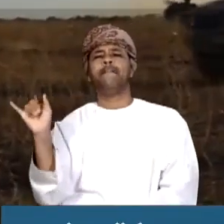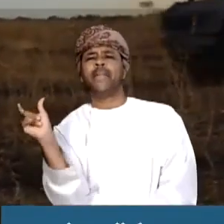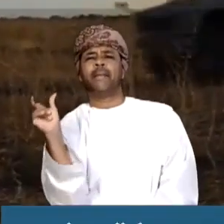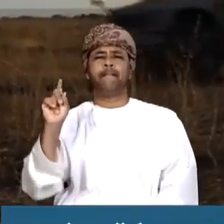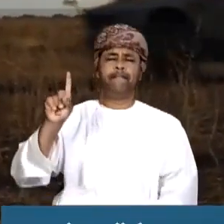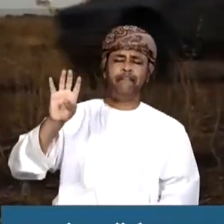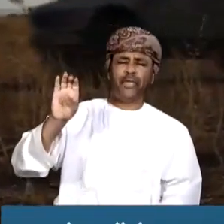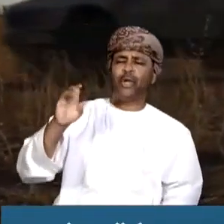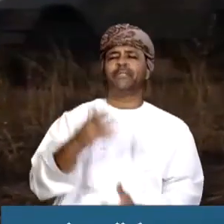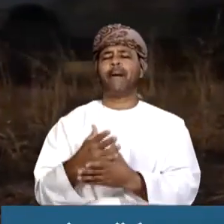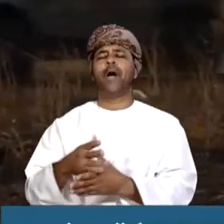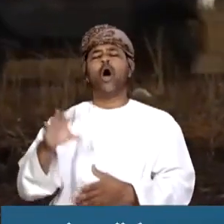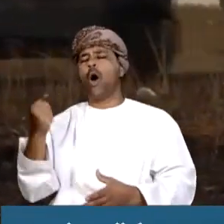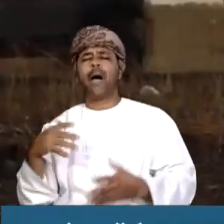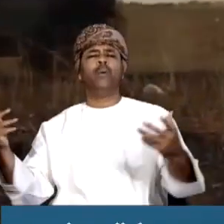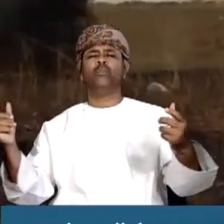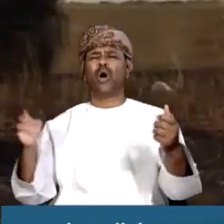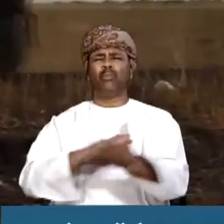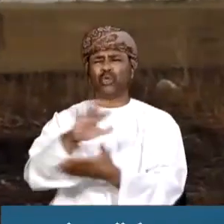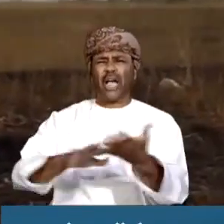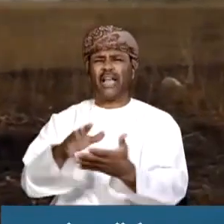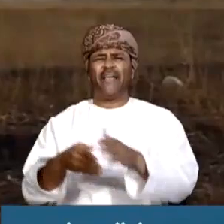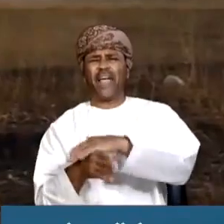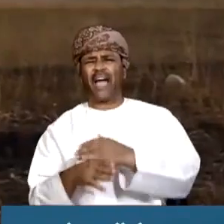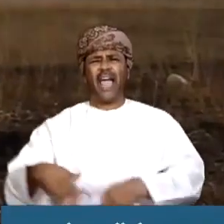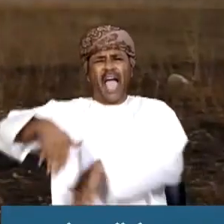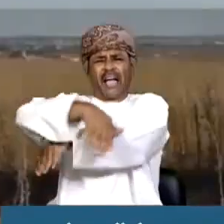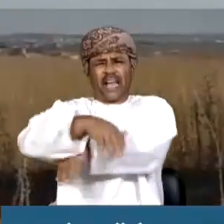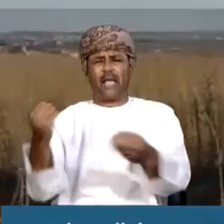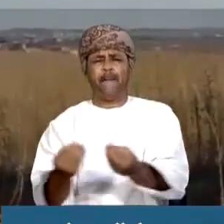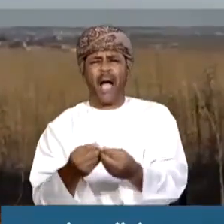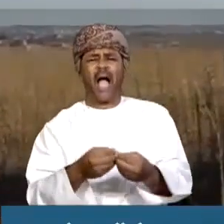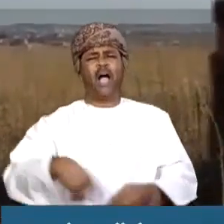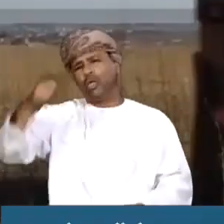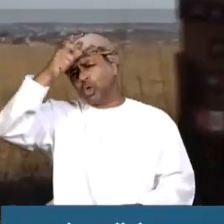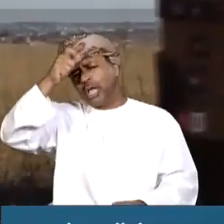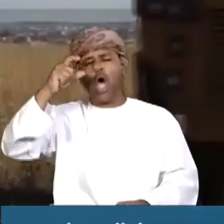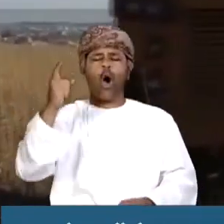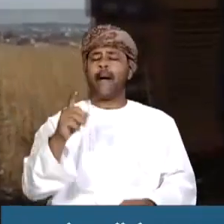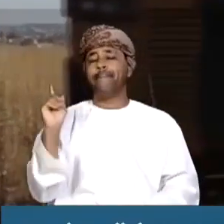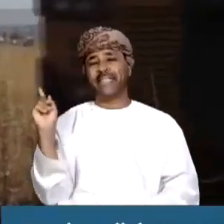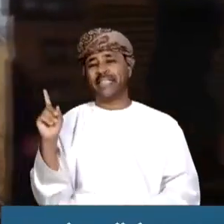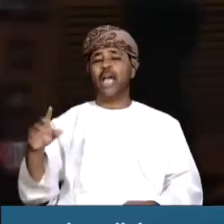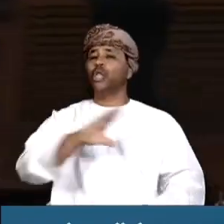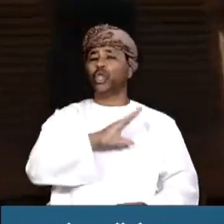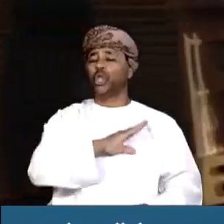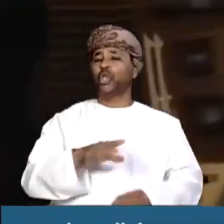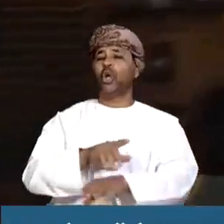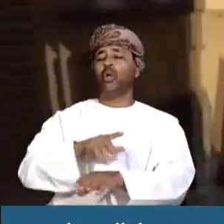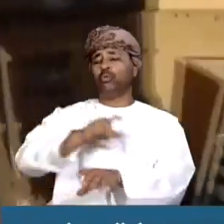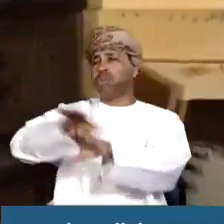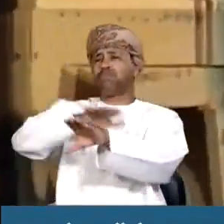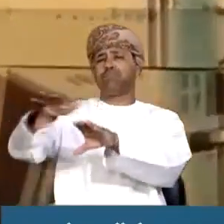في المنطقة بين تركيا والمقاتلين الأكراد. وقصف الجيش التركي خلال الأيام الماضية مواقع لقوات